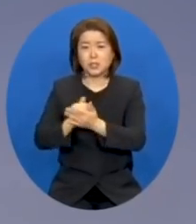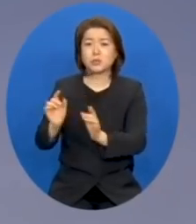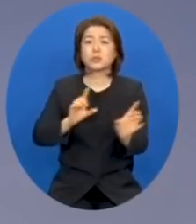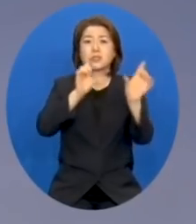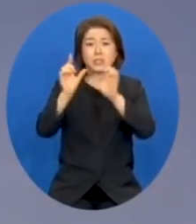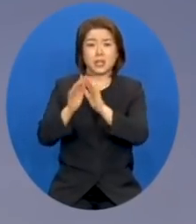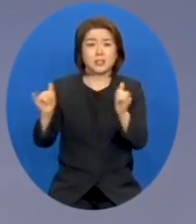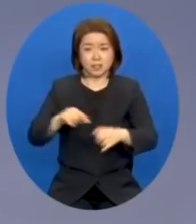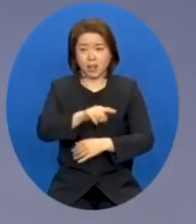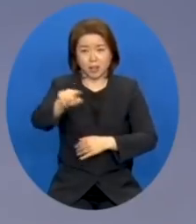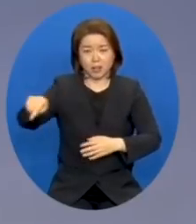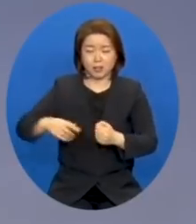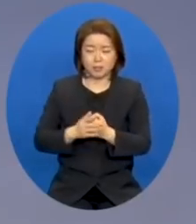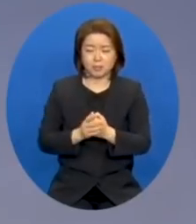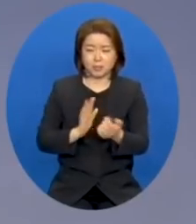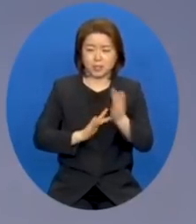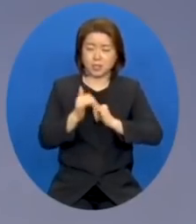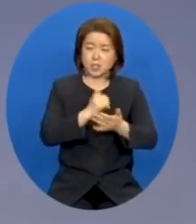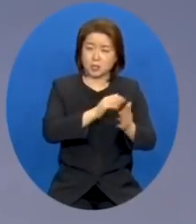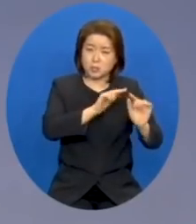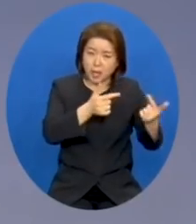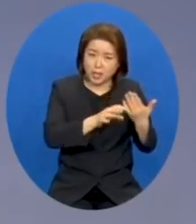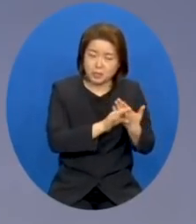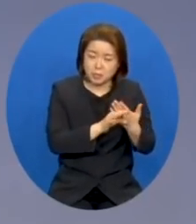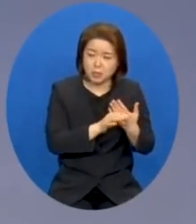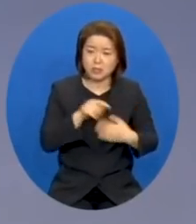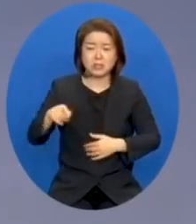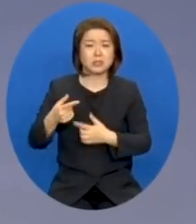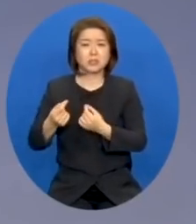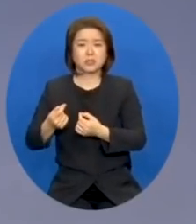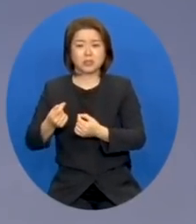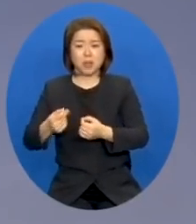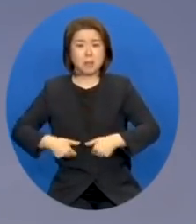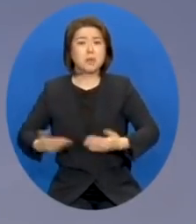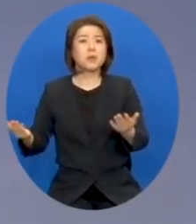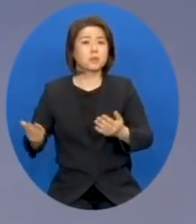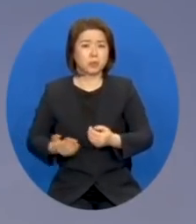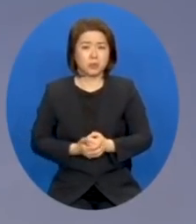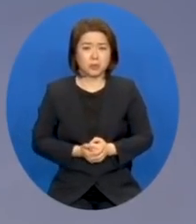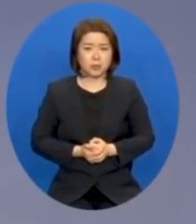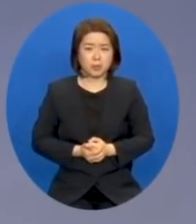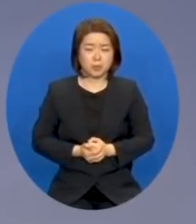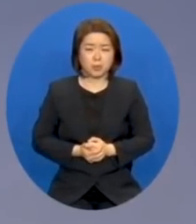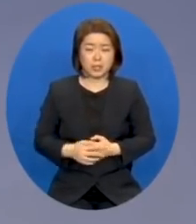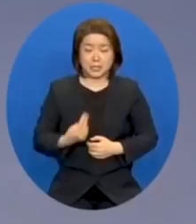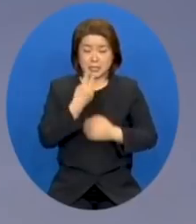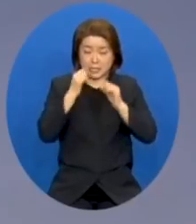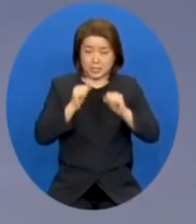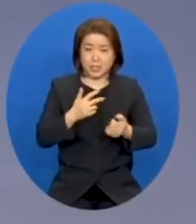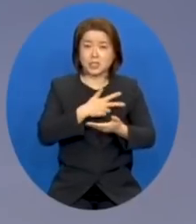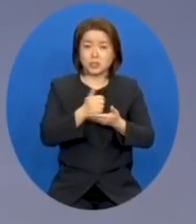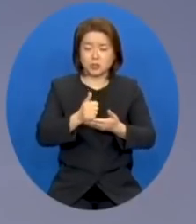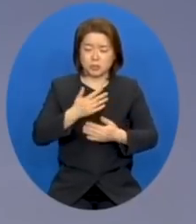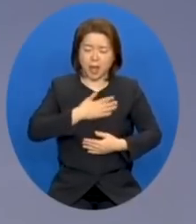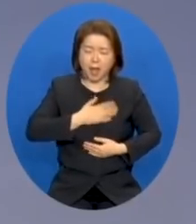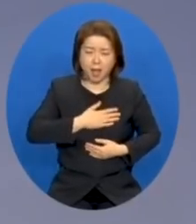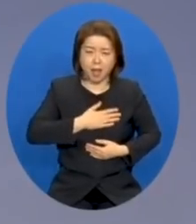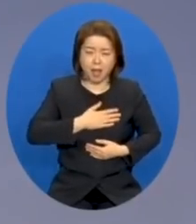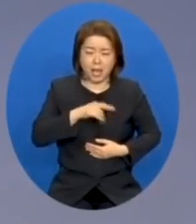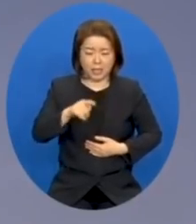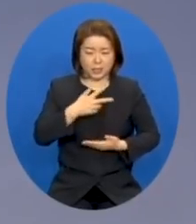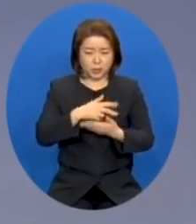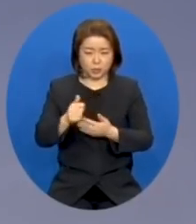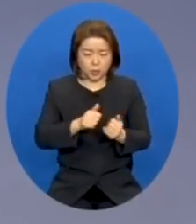어찌 예수님 아니면 그렇게 까지 할 이유가 없습니다 살아계신 주님 1 알았고 그